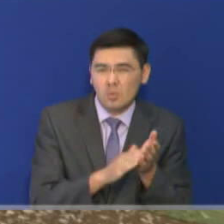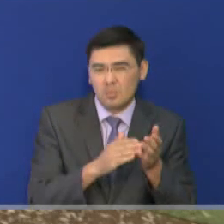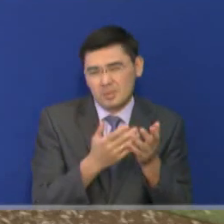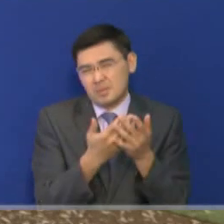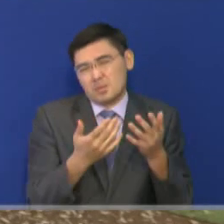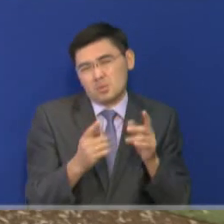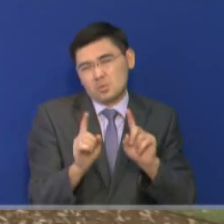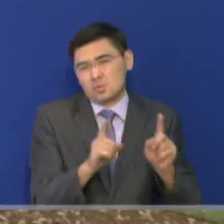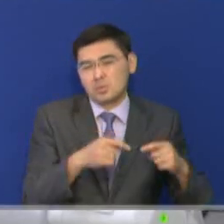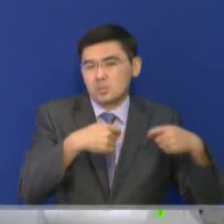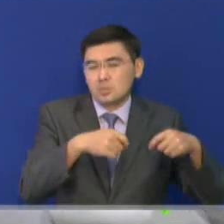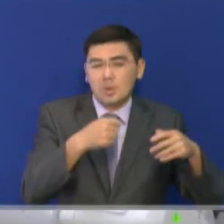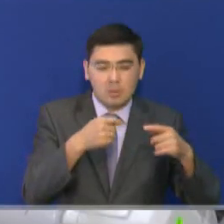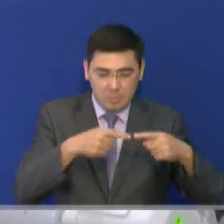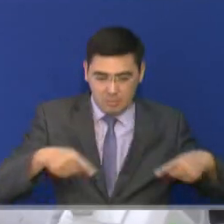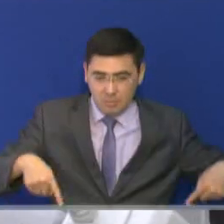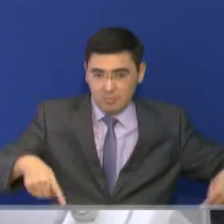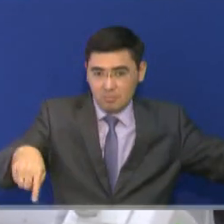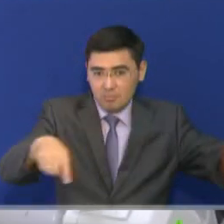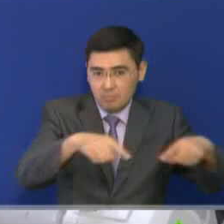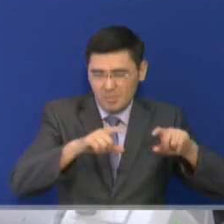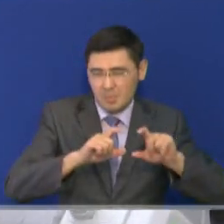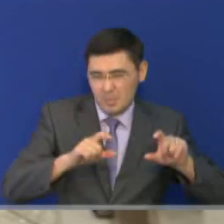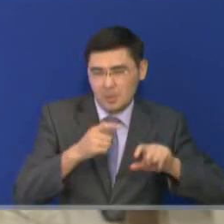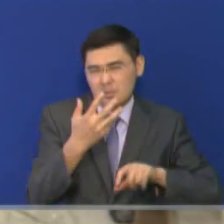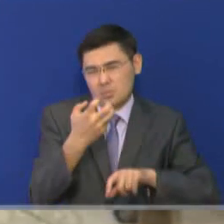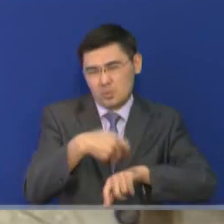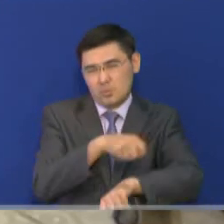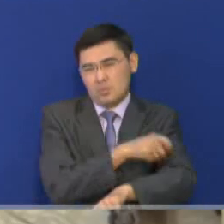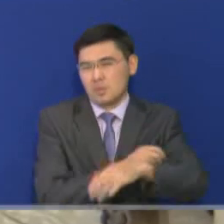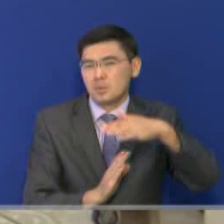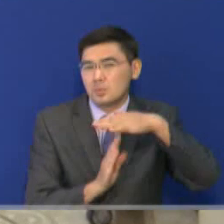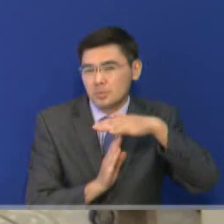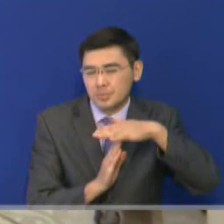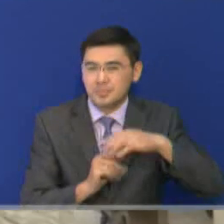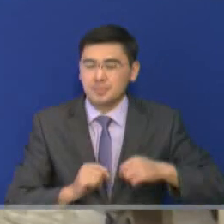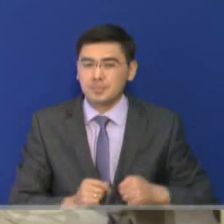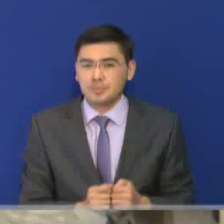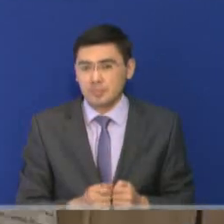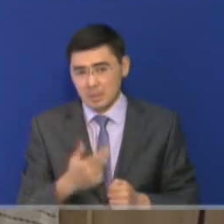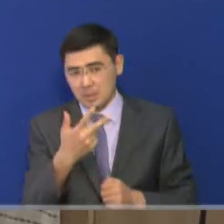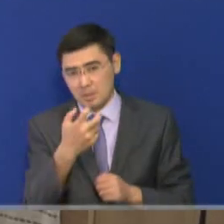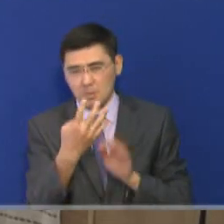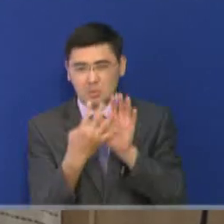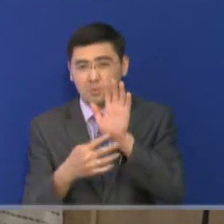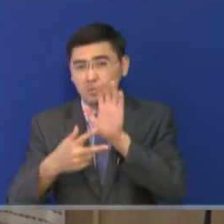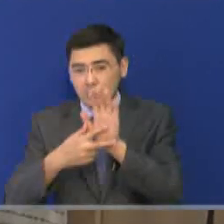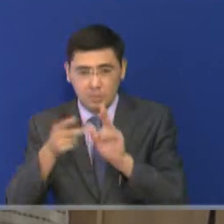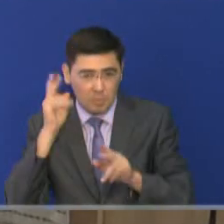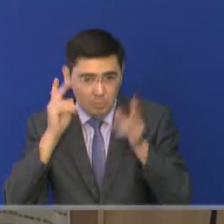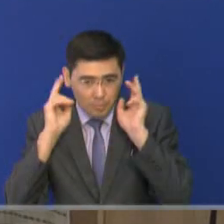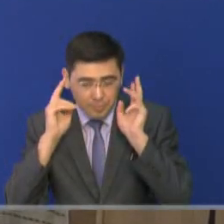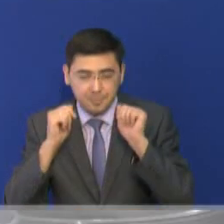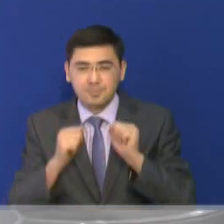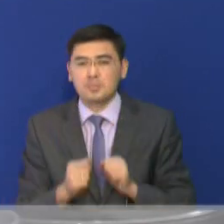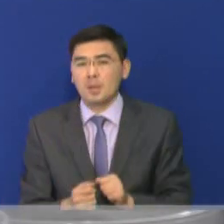торговли площадью до 500 квадратных метров. В сфере услуг свою деятельность возобновили 398 парикмахерских и